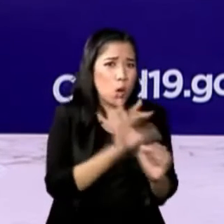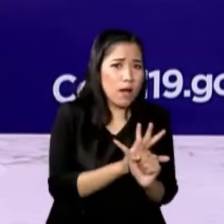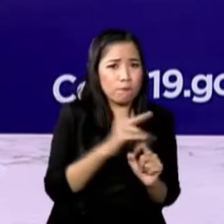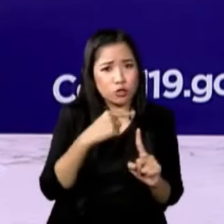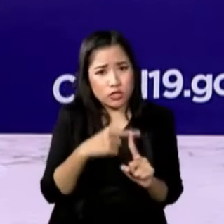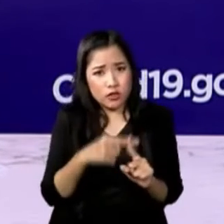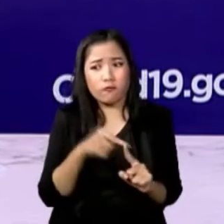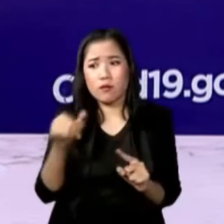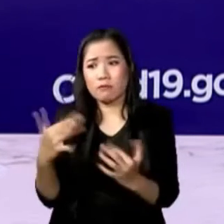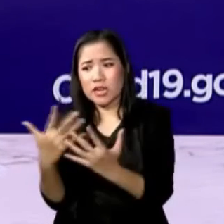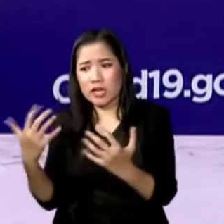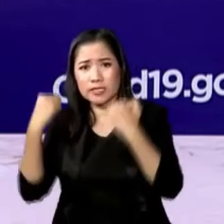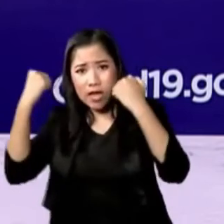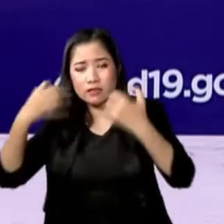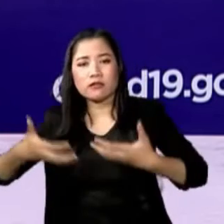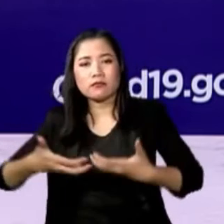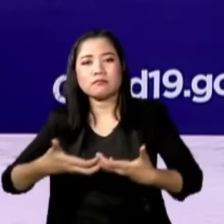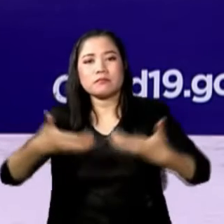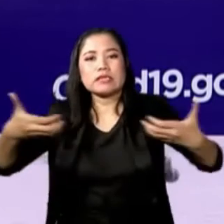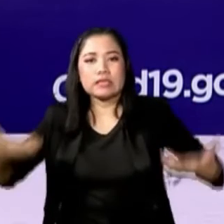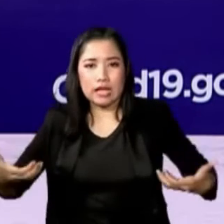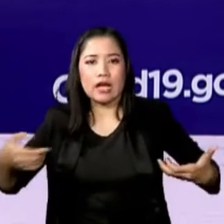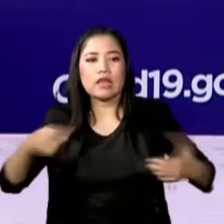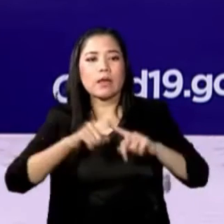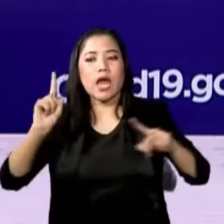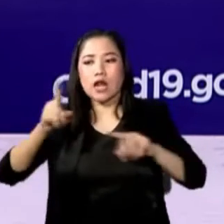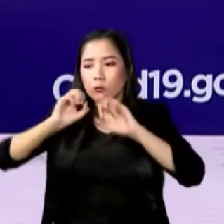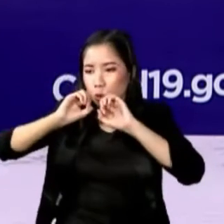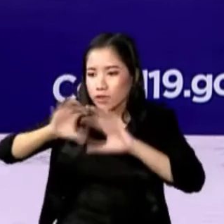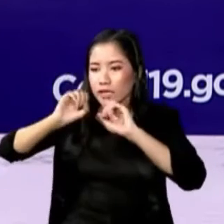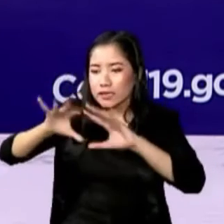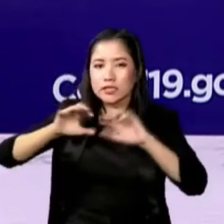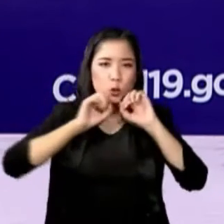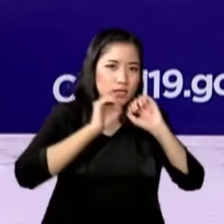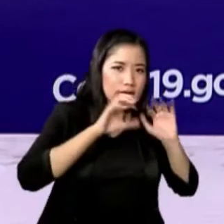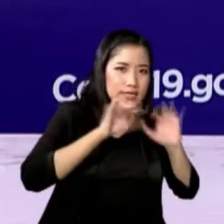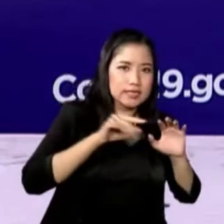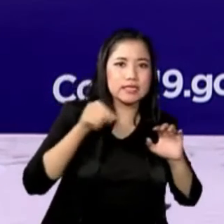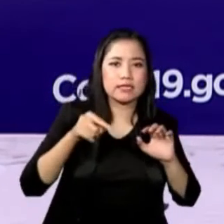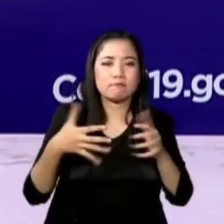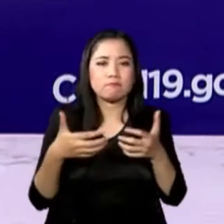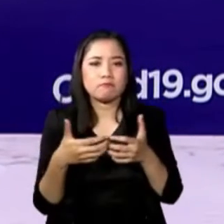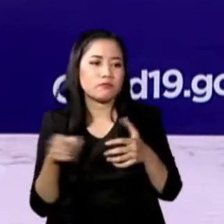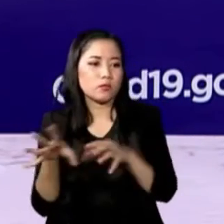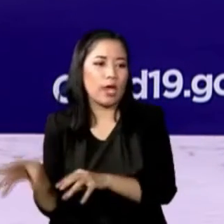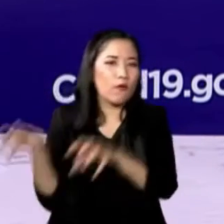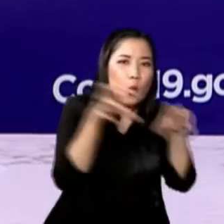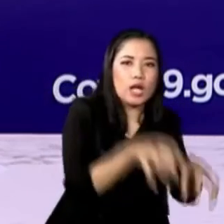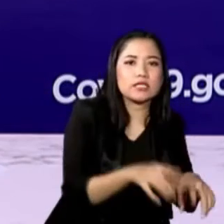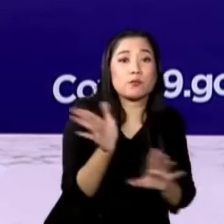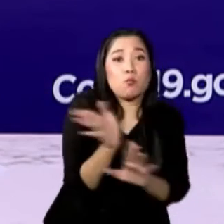masyarakat yang sehat terpisah dengan dibarengi sosialisasi yang masif sebelum pelaksanaan